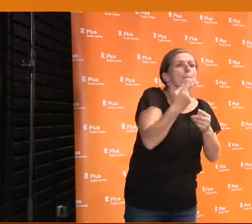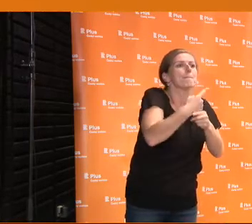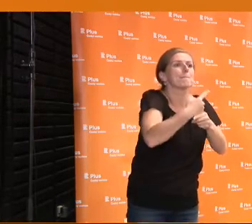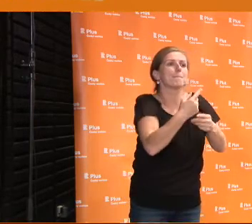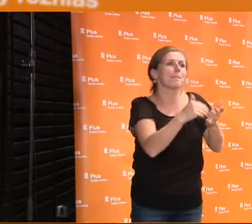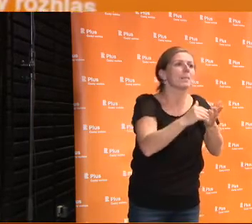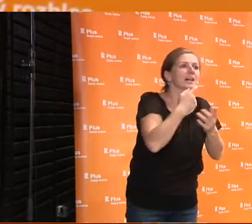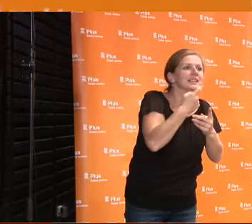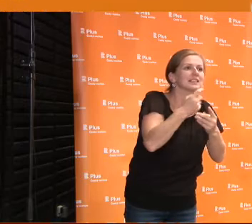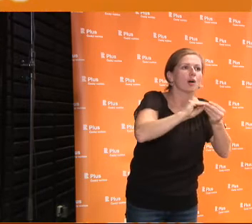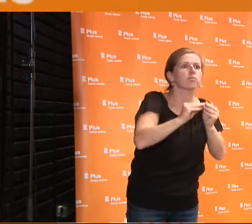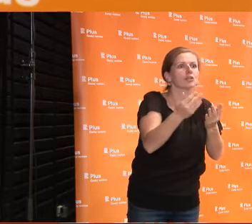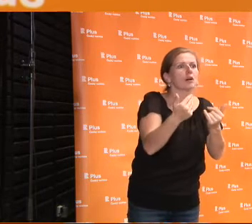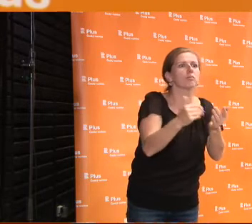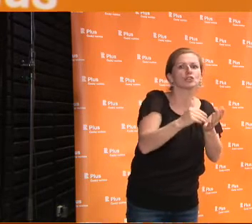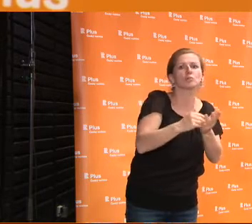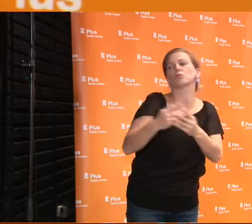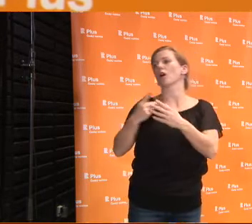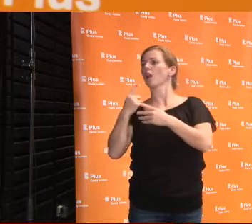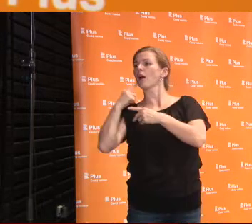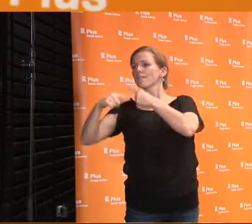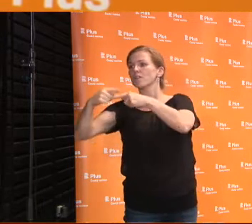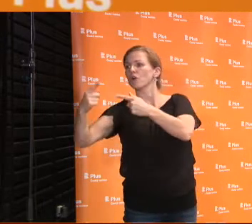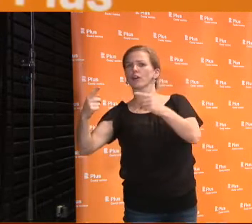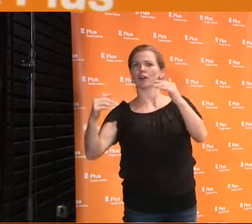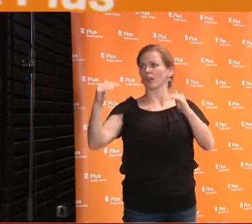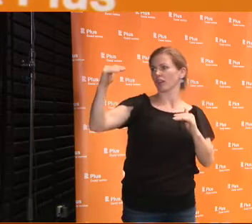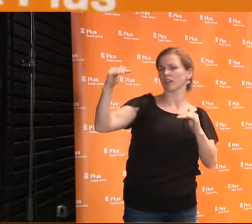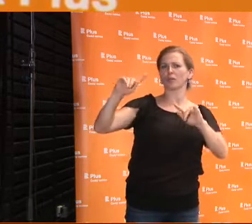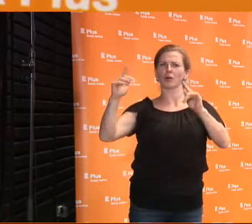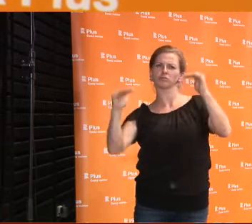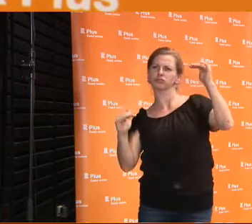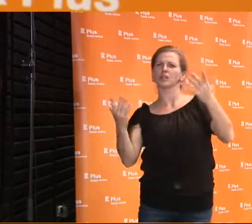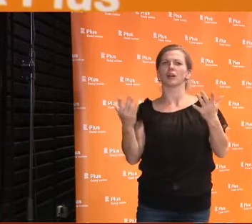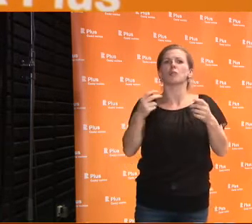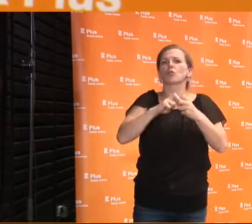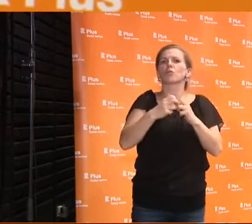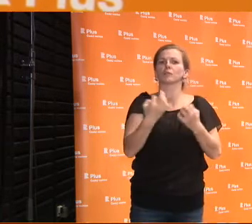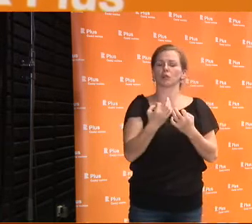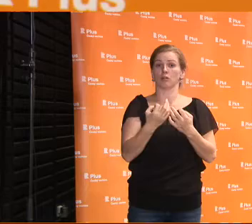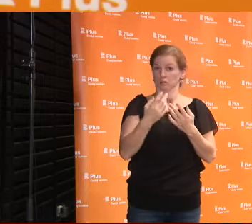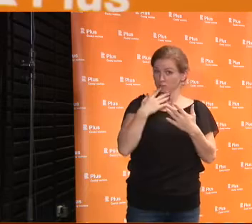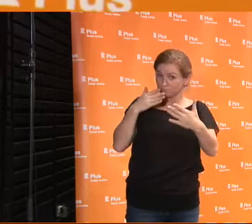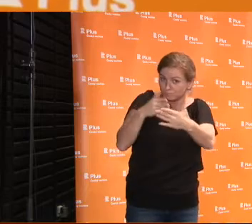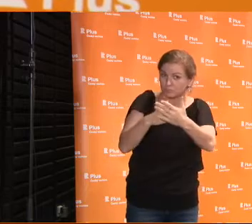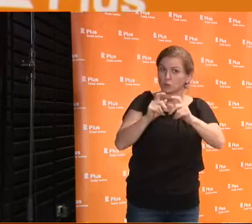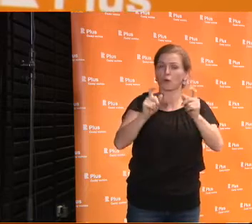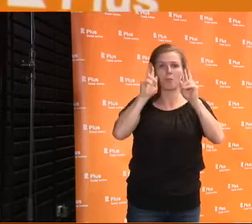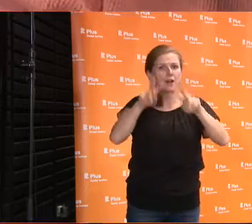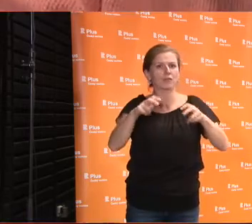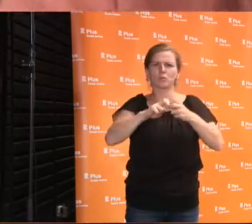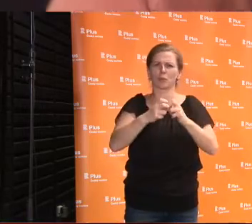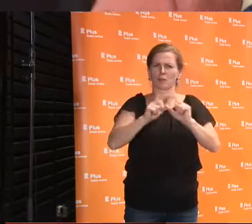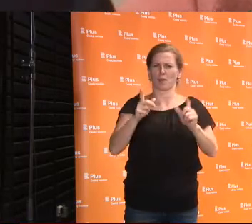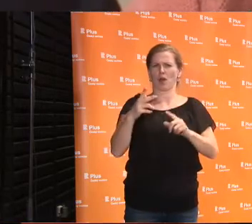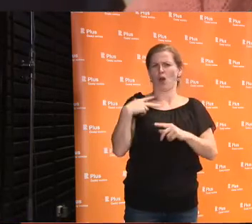které by biznis potřeboval, tady máme a jsou i výhodné a naráží to na jiné překážky, třeba právní, etické, legislativní? Myslím, že